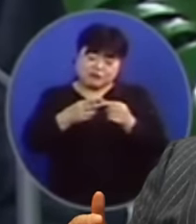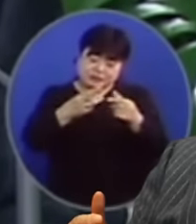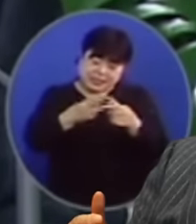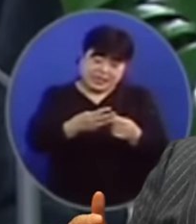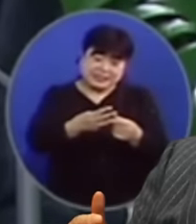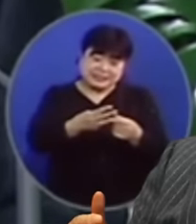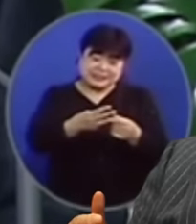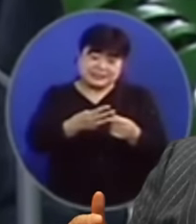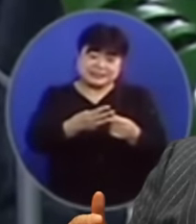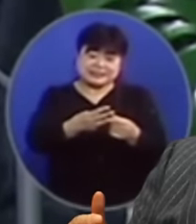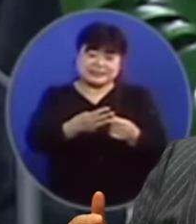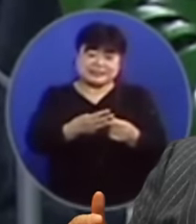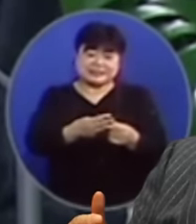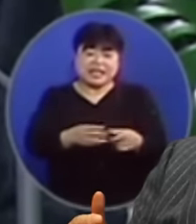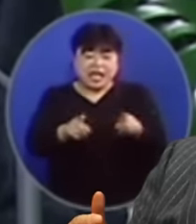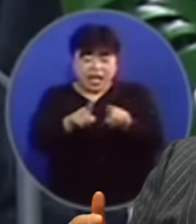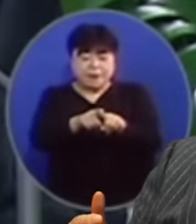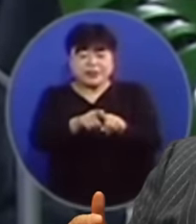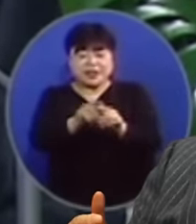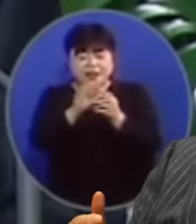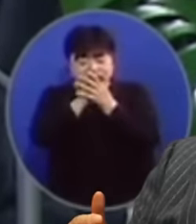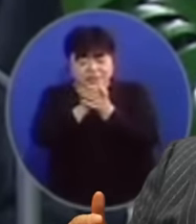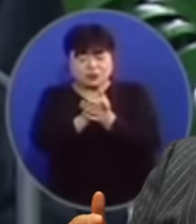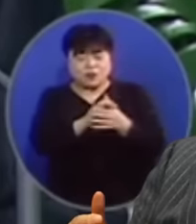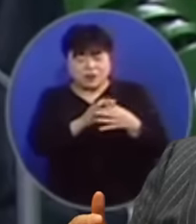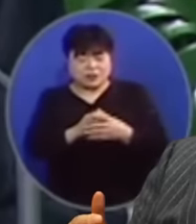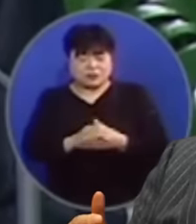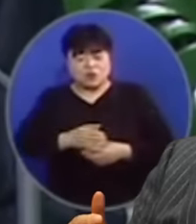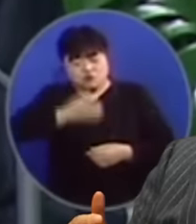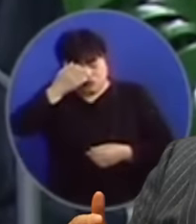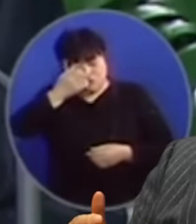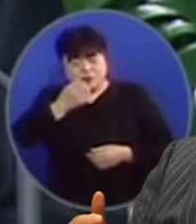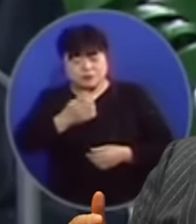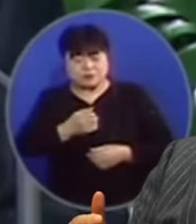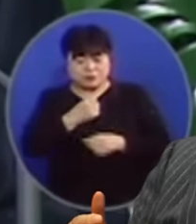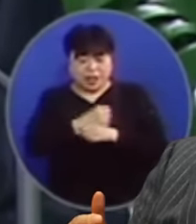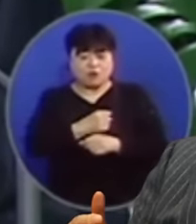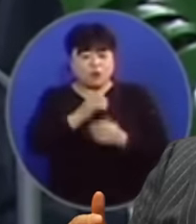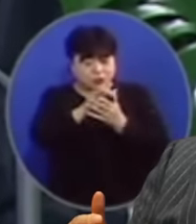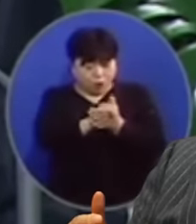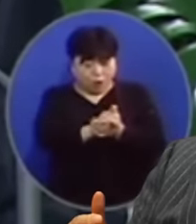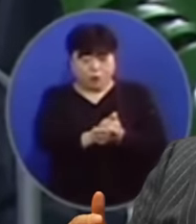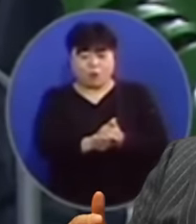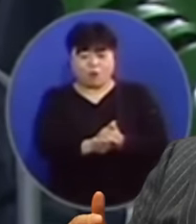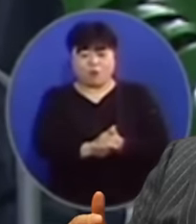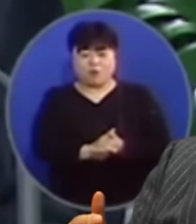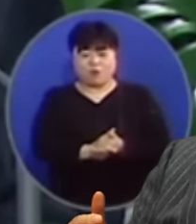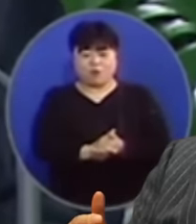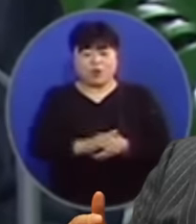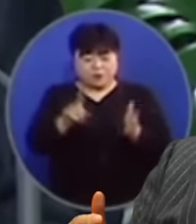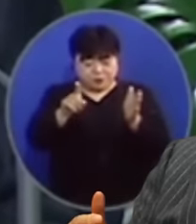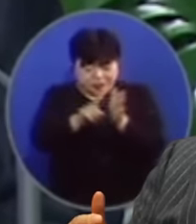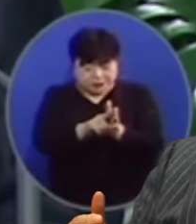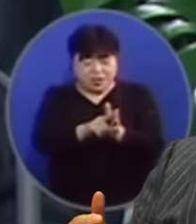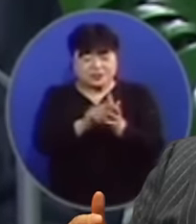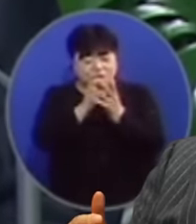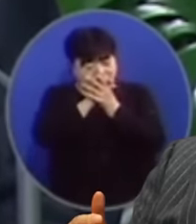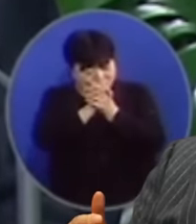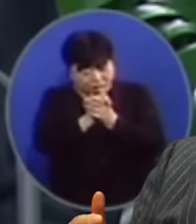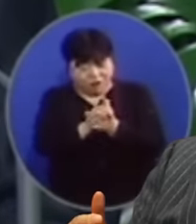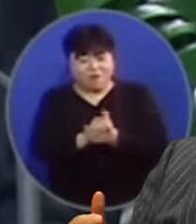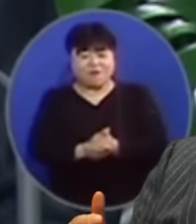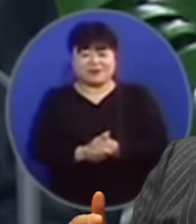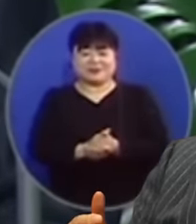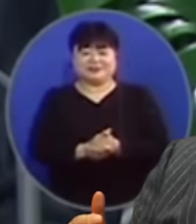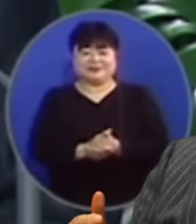사건을 함께 섞어서 계속 부르짖는 것입니다. 꿈을 꾸면서 늘 부르짖어 기도하고 믿으면서 늘 부르짖어